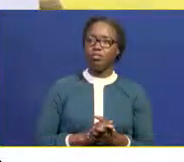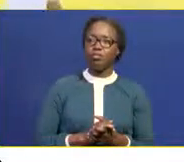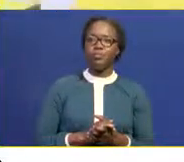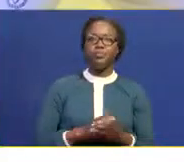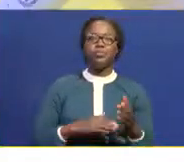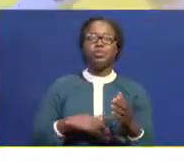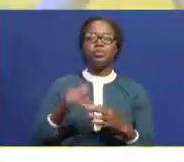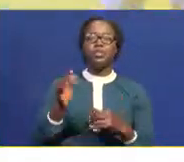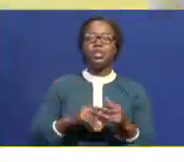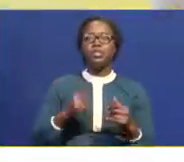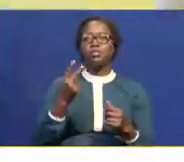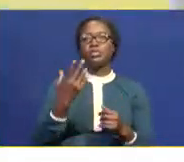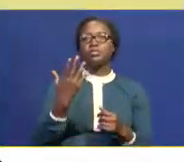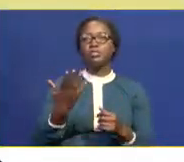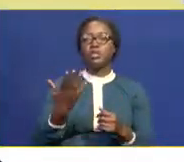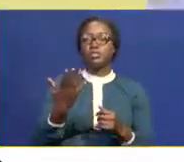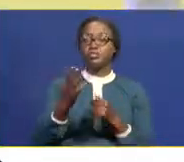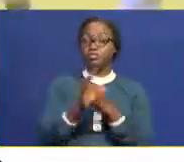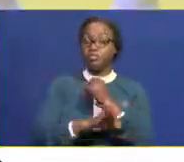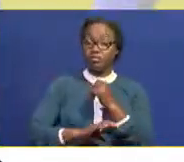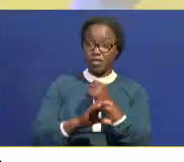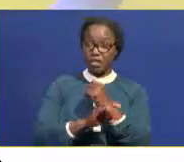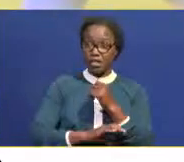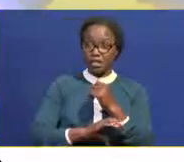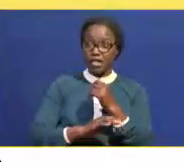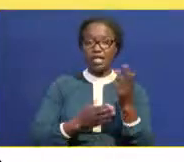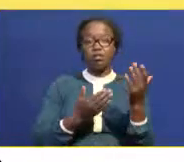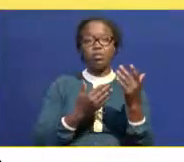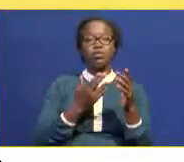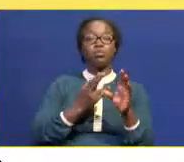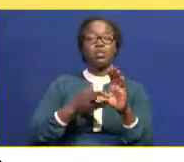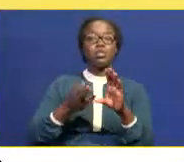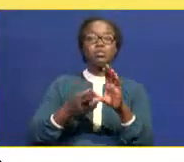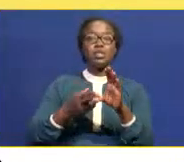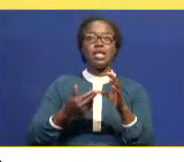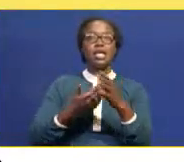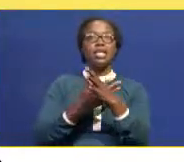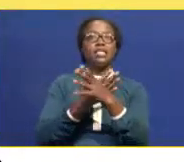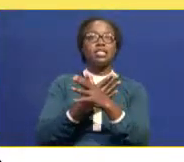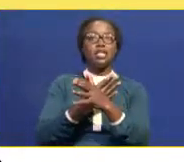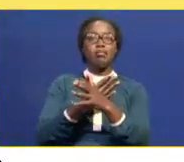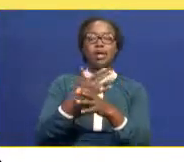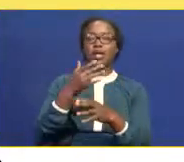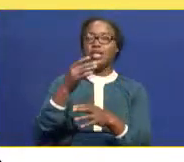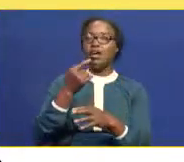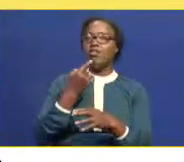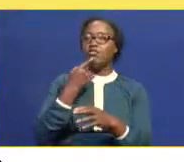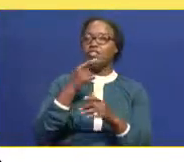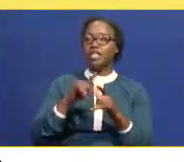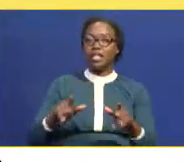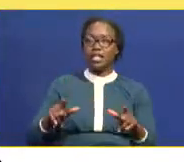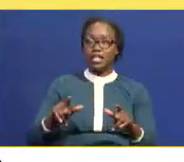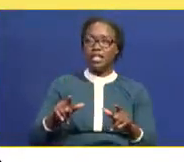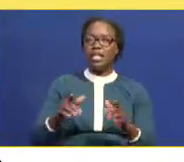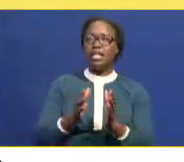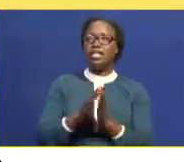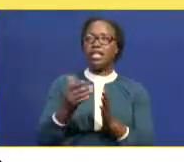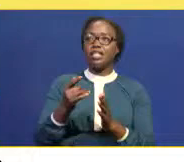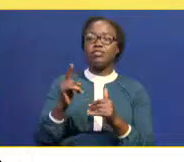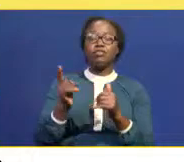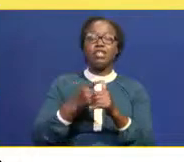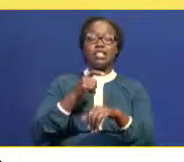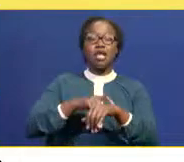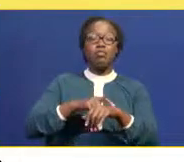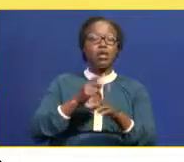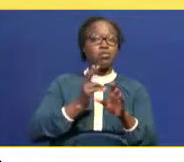Zaidi ya mataifa 25 yanatarajiwa kushiriki kwenye mashindano ya mwaka huu. Mataifa ya Ujerumani, Finland na Sao Tome yatashiriki mashindano hayo kwa mara ya